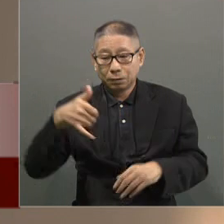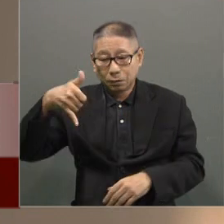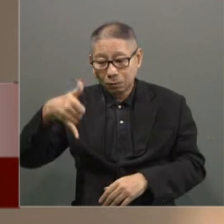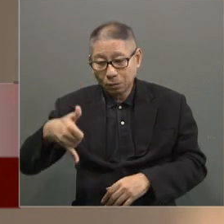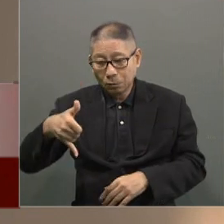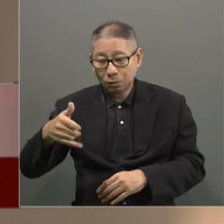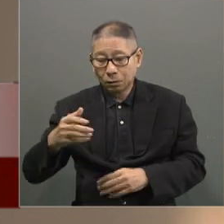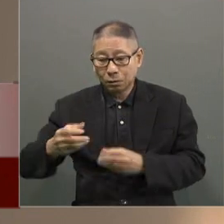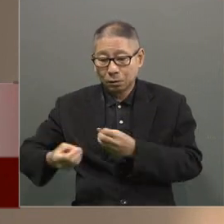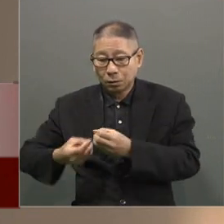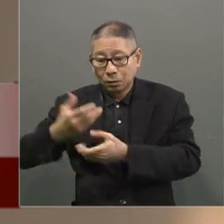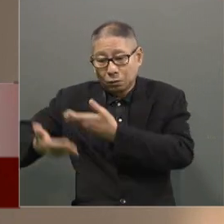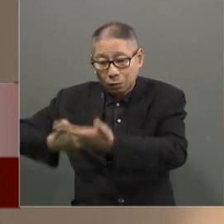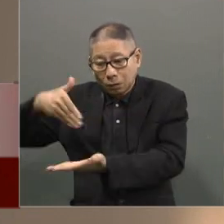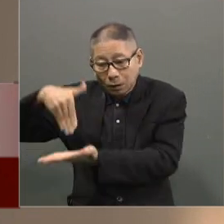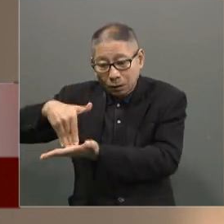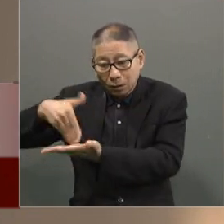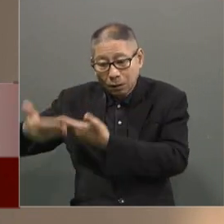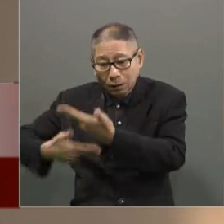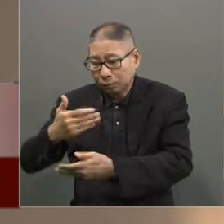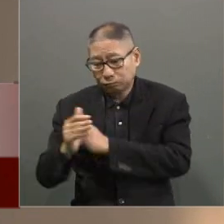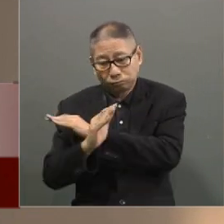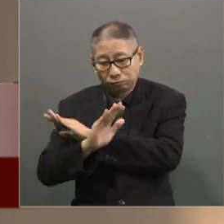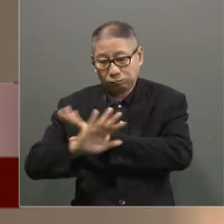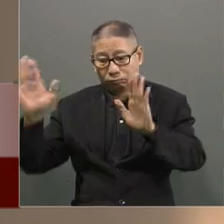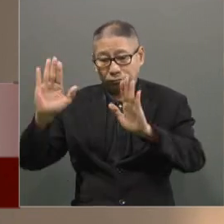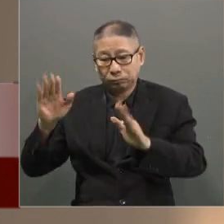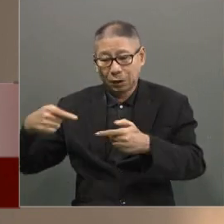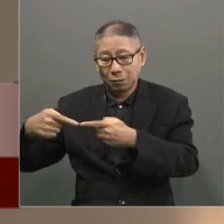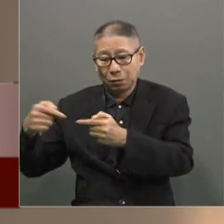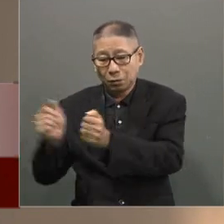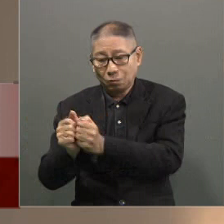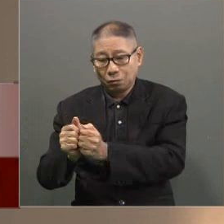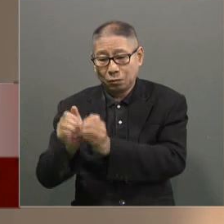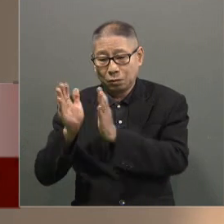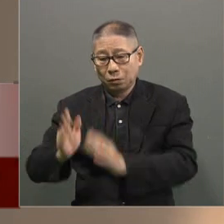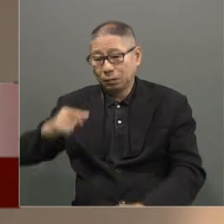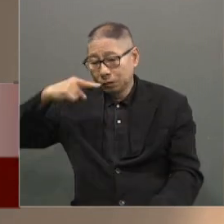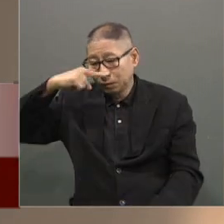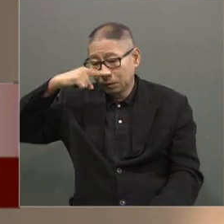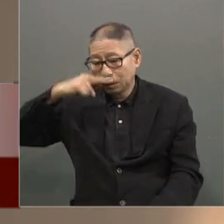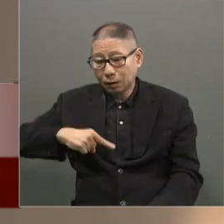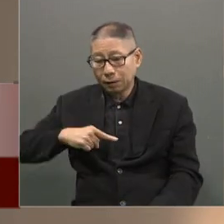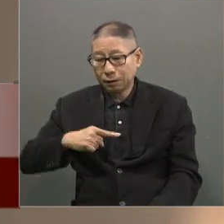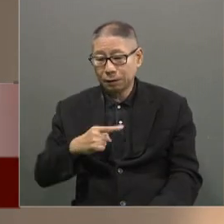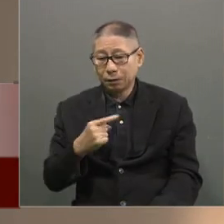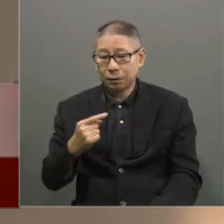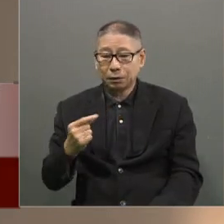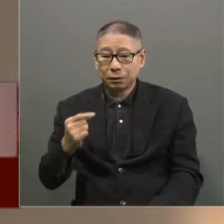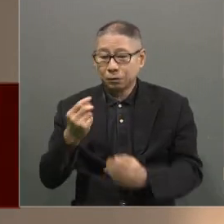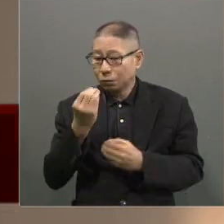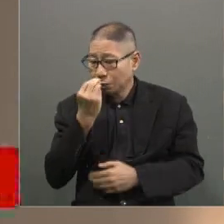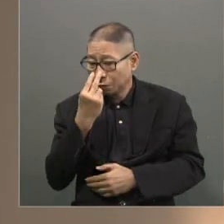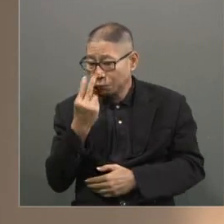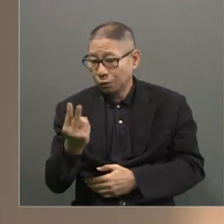ารณะก็เป็นเรื่องของคนที่คือคนที่เป็นคนไทยที่ถูกปลูกฝังม